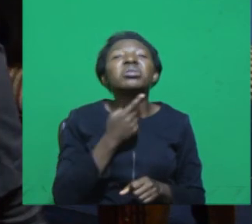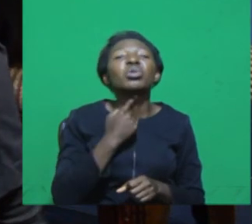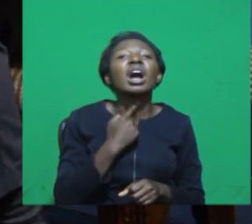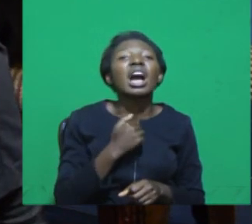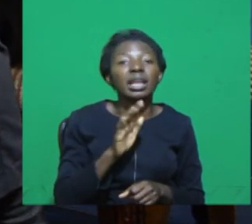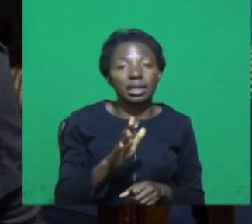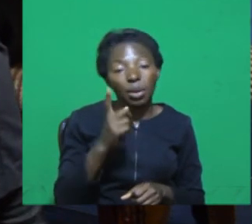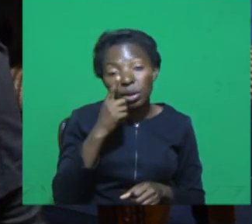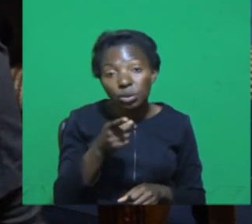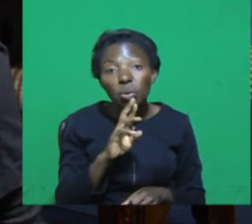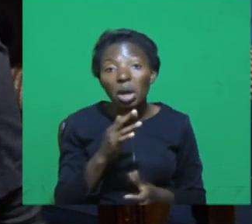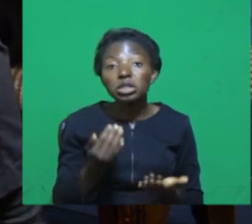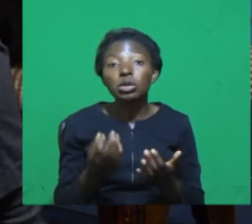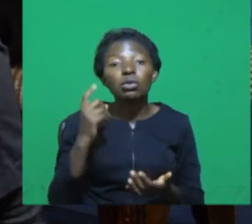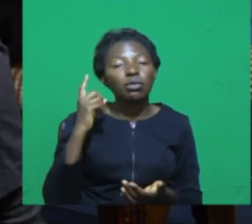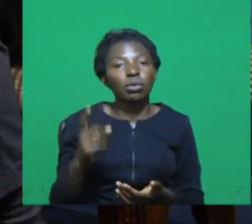waMwari manje